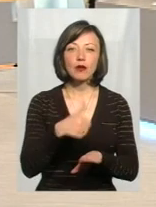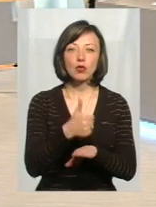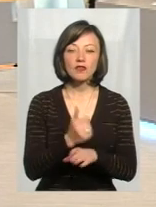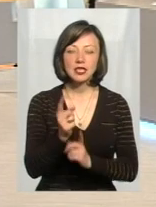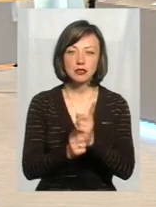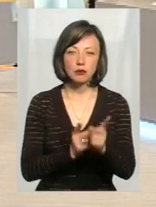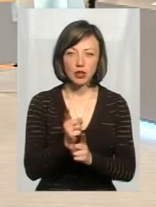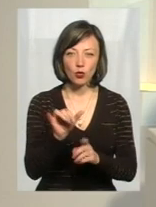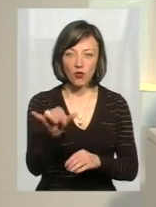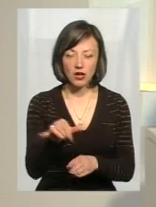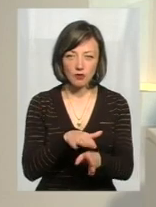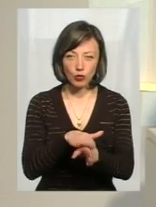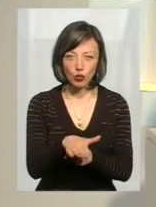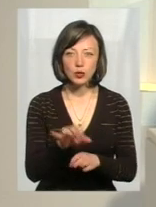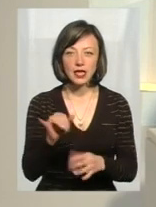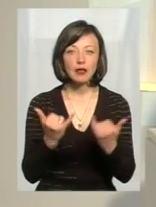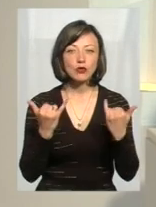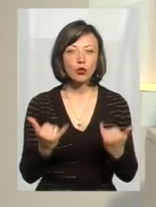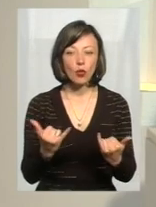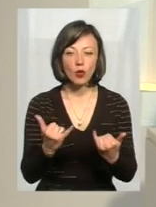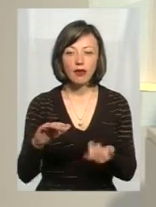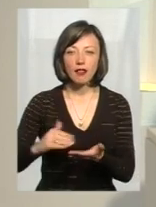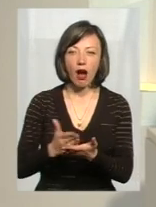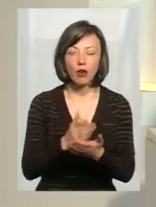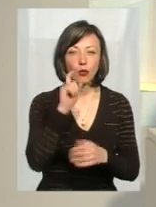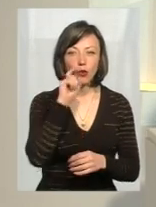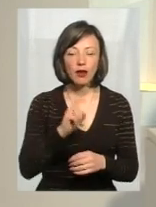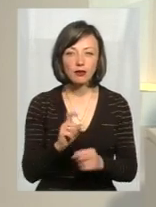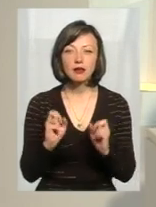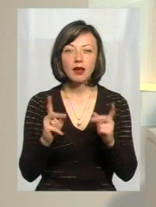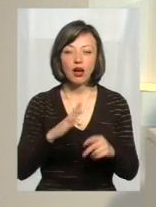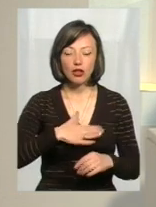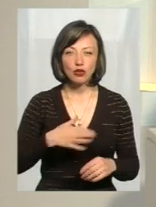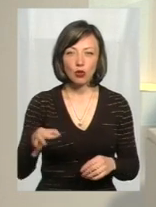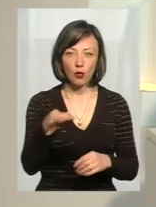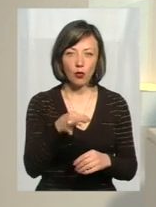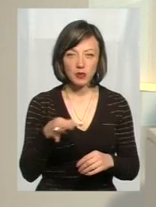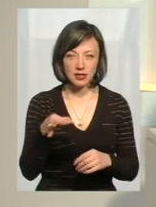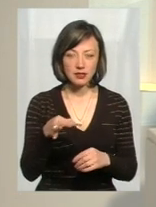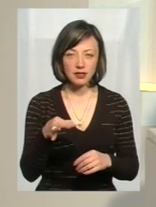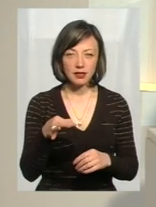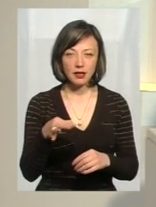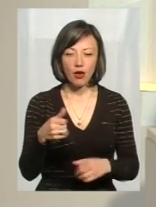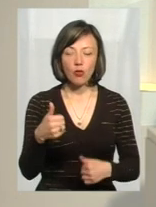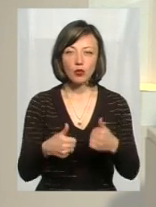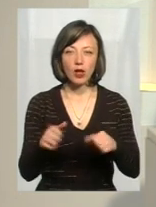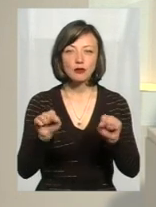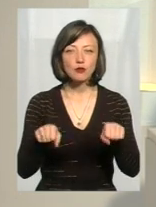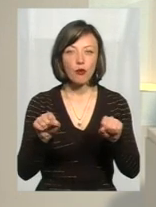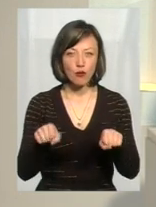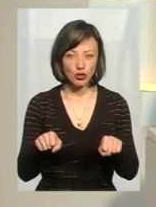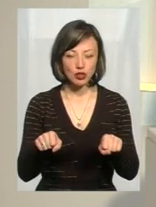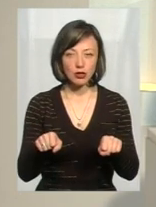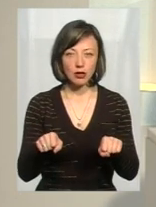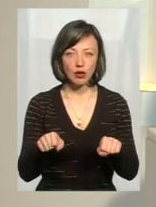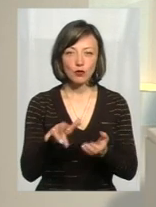зміни відбулись, і на сьогодні на карті України, наскільки наша область саме конкурентно спроможна